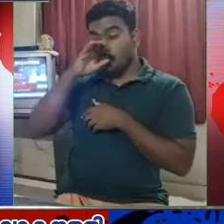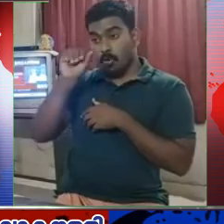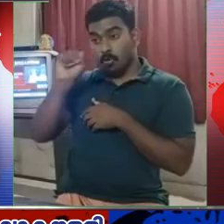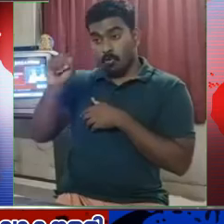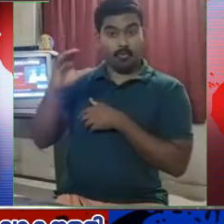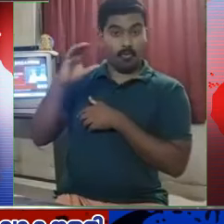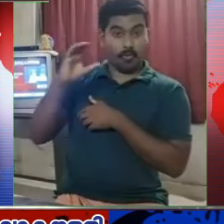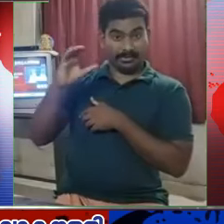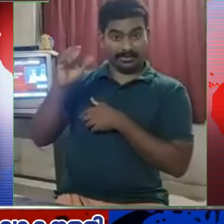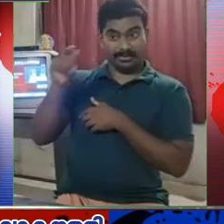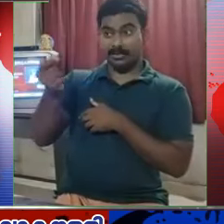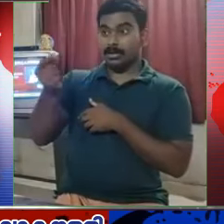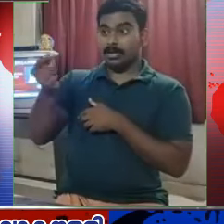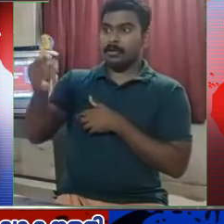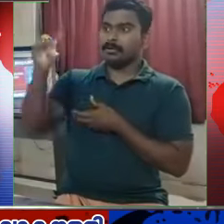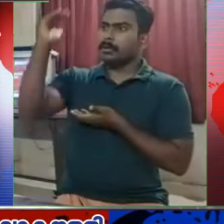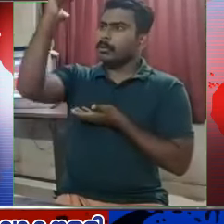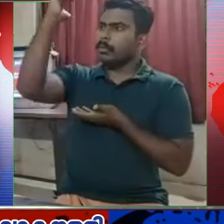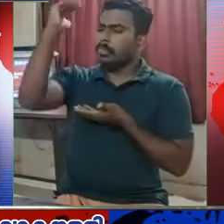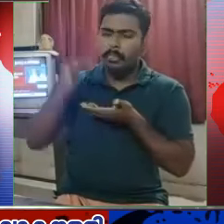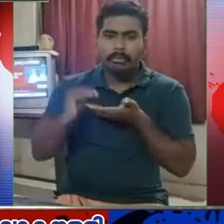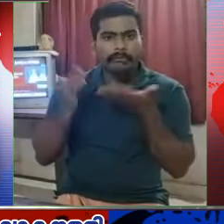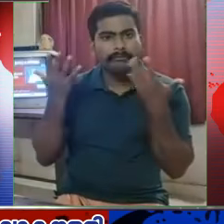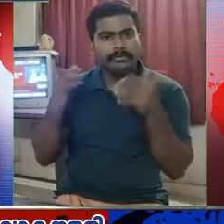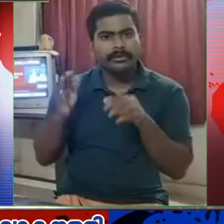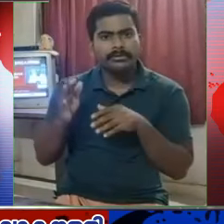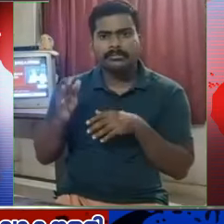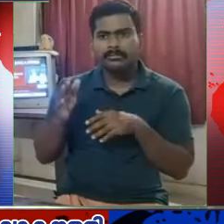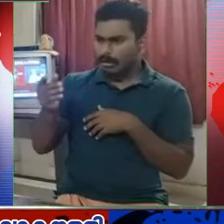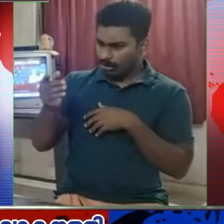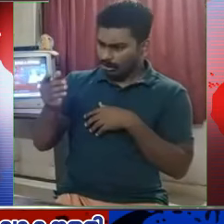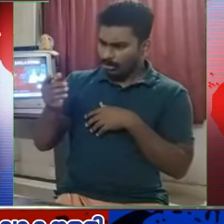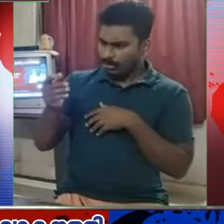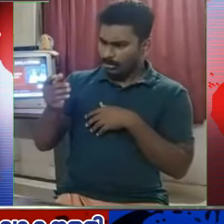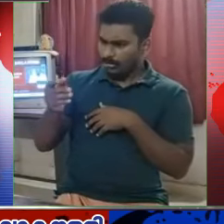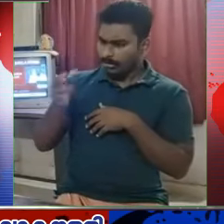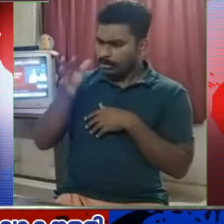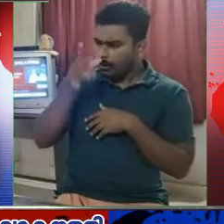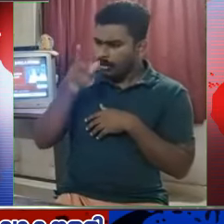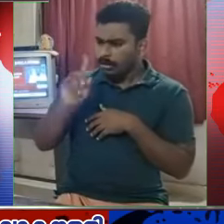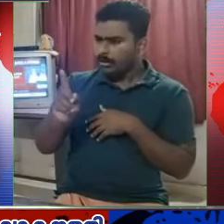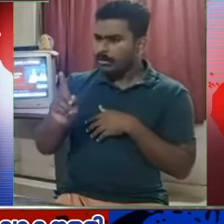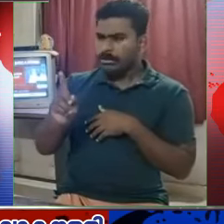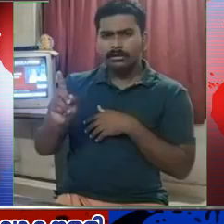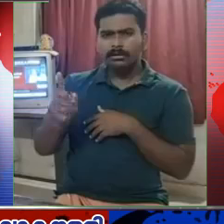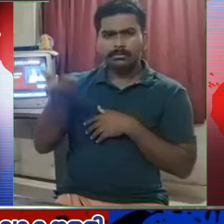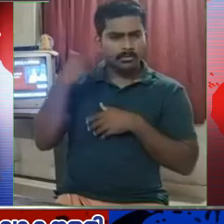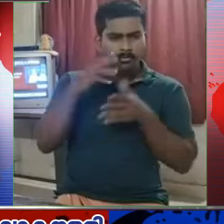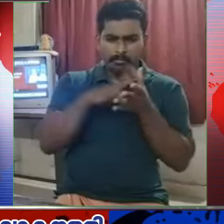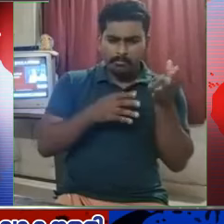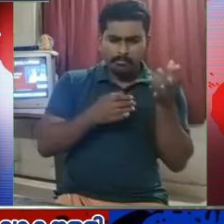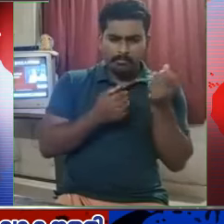ഫണ്ടിൻ്റെ സാധനത്തിൻ്റെ ദൗർലഭ്യം കാരണം പൂട്ടുന്നു എന്ന വാർത്തയാണ്.